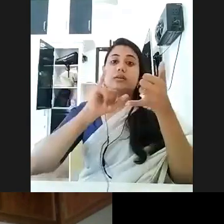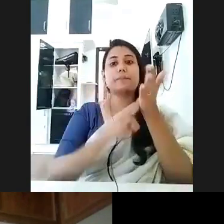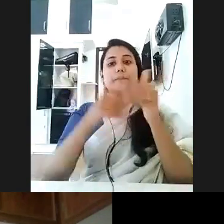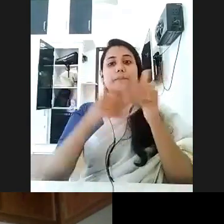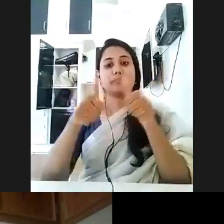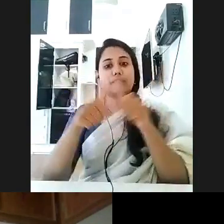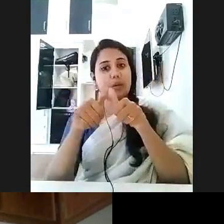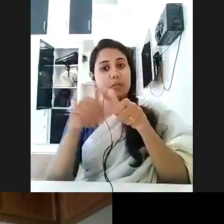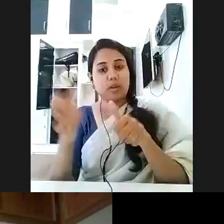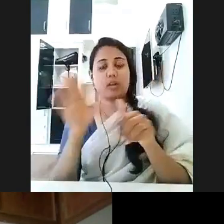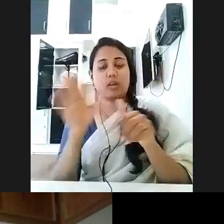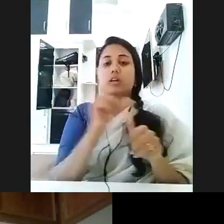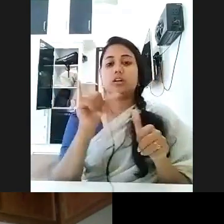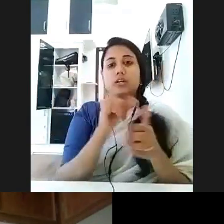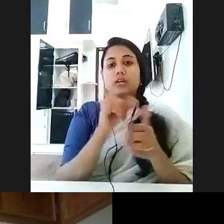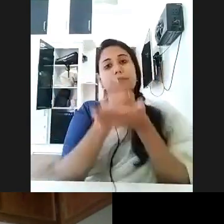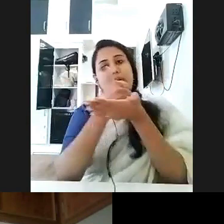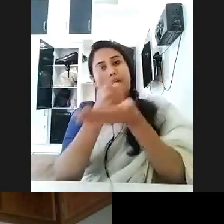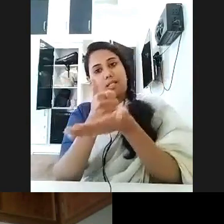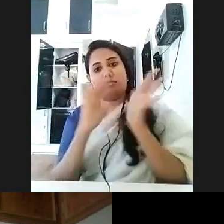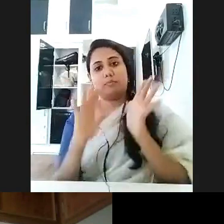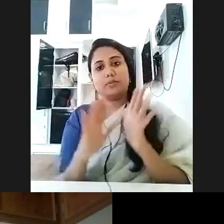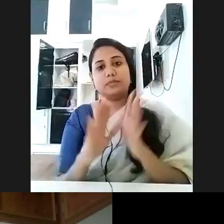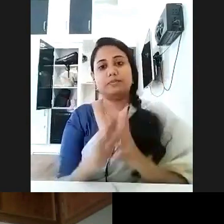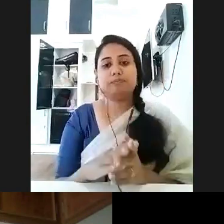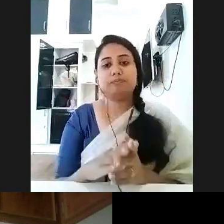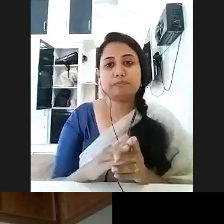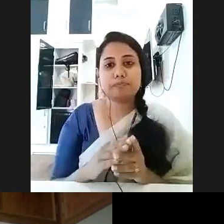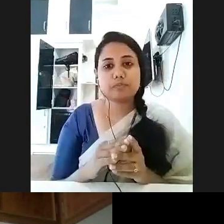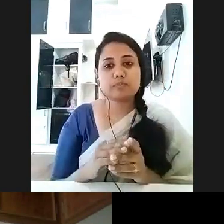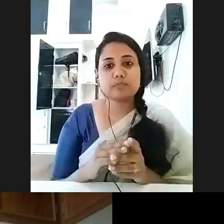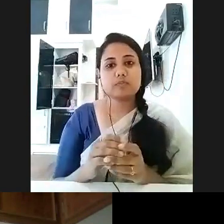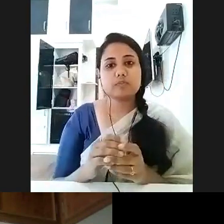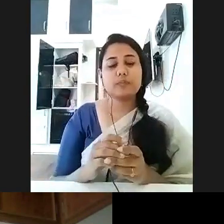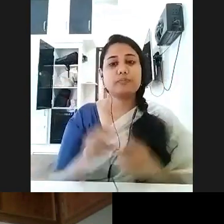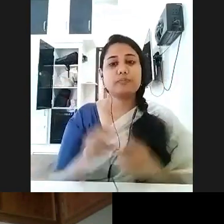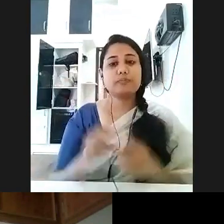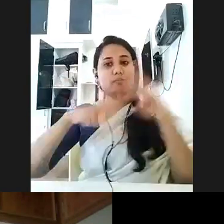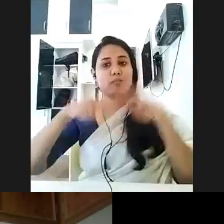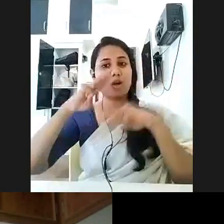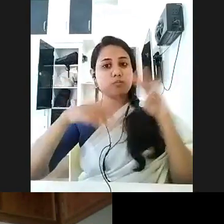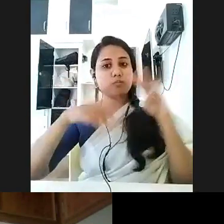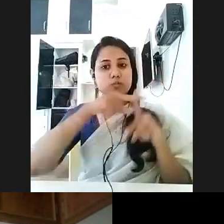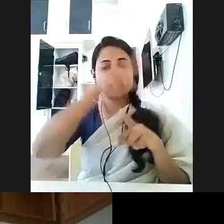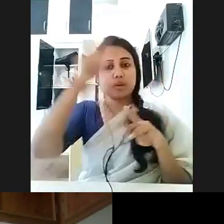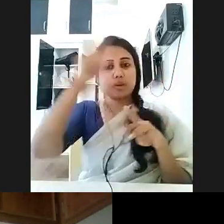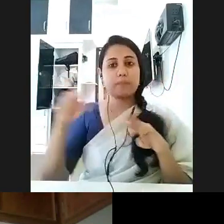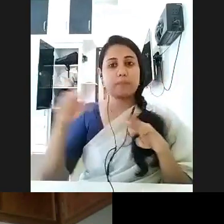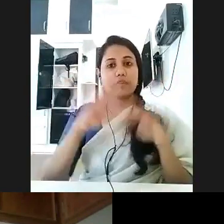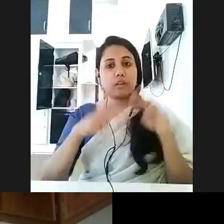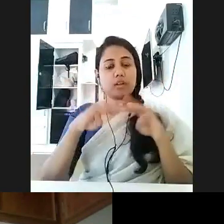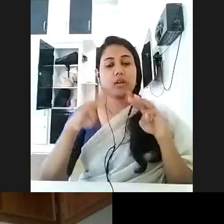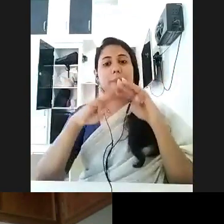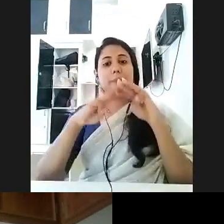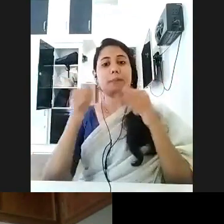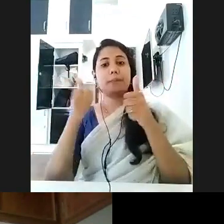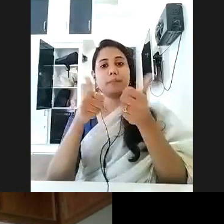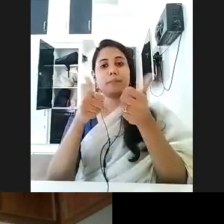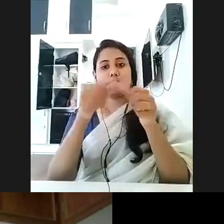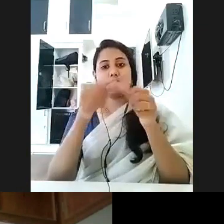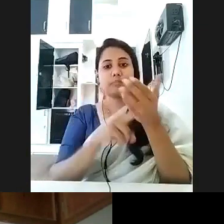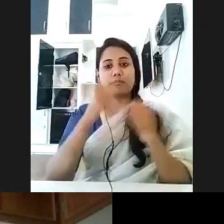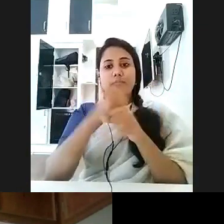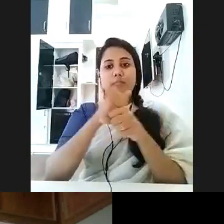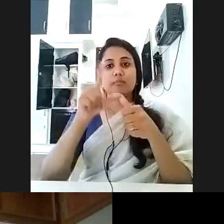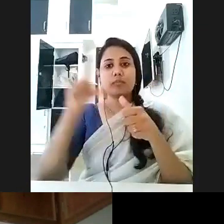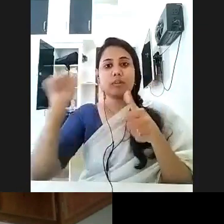വലിയൊരു ഉപകാരമായിരിക്കും. പ്രത്യേകിച്ചും നമുക്ക് മലബാർ റീജിയനിൽ പലപ്പോഴും ആളുകൾ മംഗലാപുരത്തൊക്കെ പോയി തന്നെ ടെസ്റ്റ് ചെയ്യുന്ന അവസ്ഥയുണ്ട്.